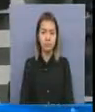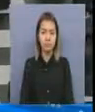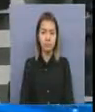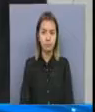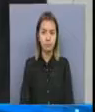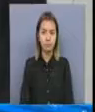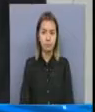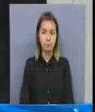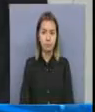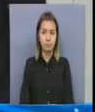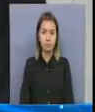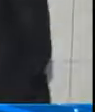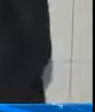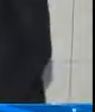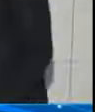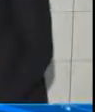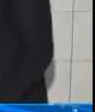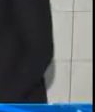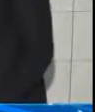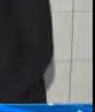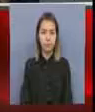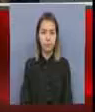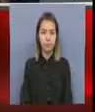Бауыржан Смағұлов, Рустам Жақсыбаев, Көкші ақпарат.